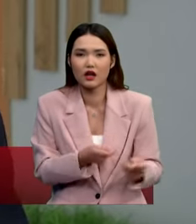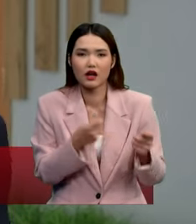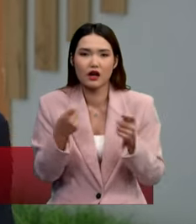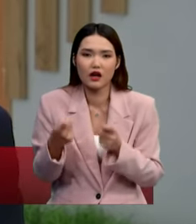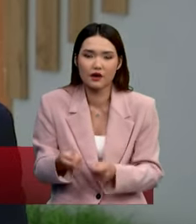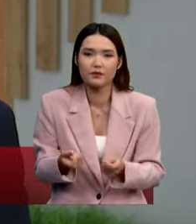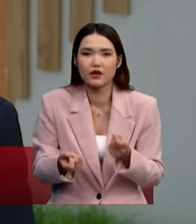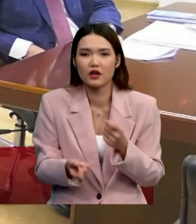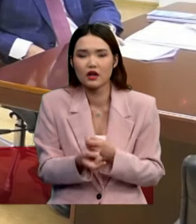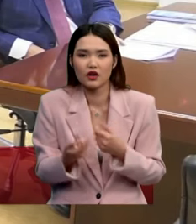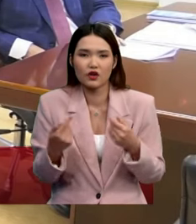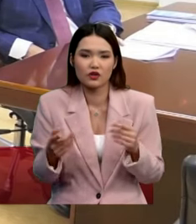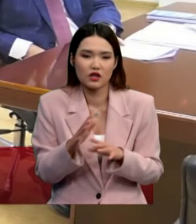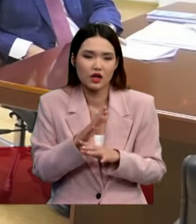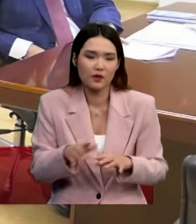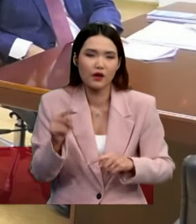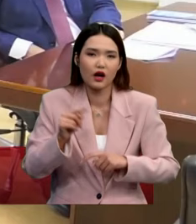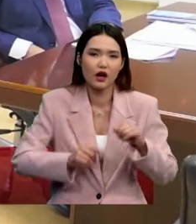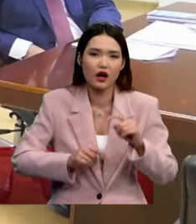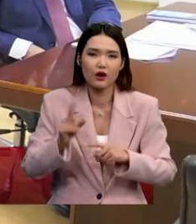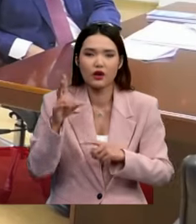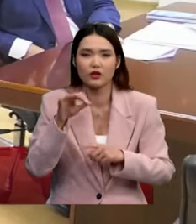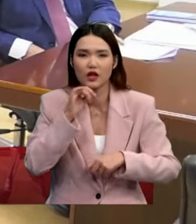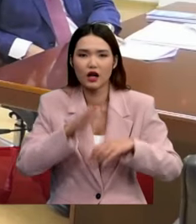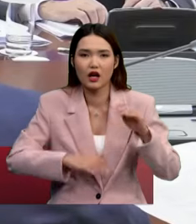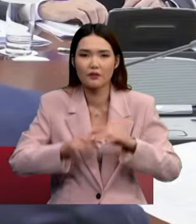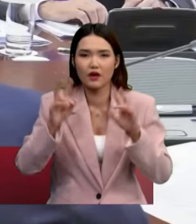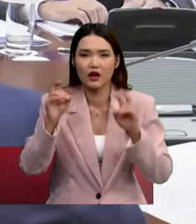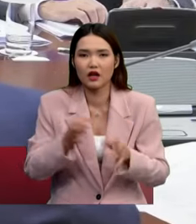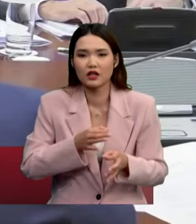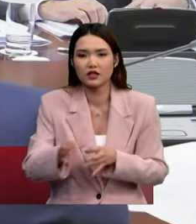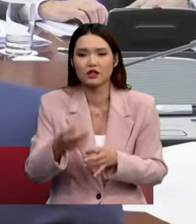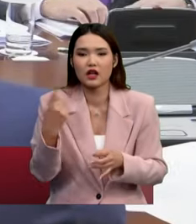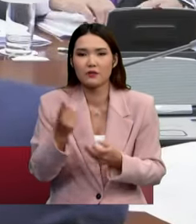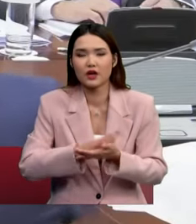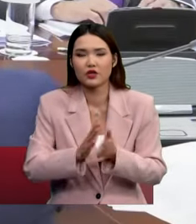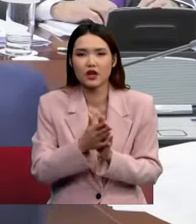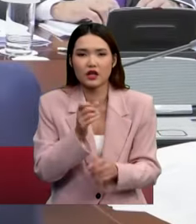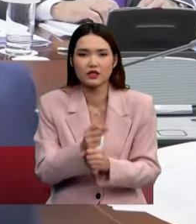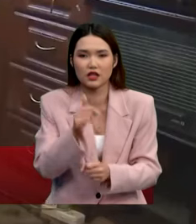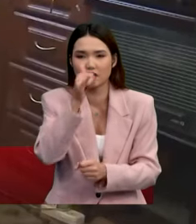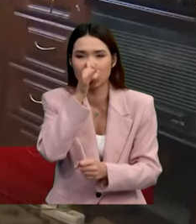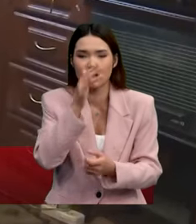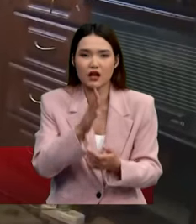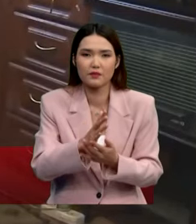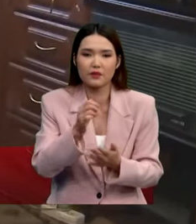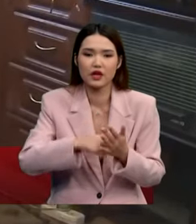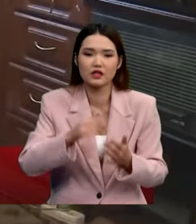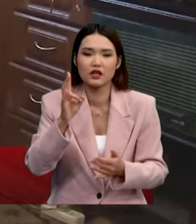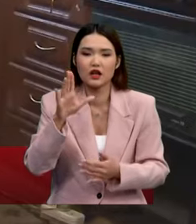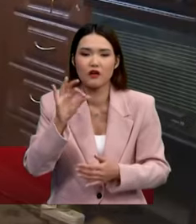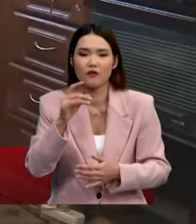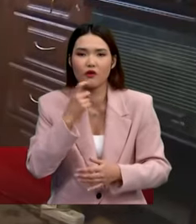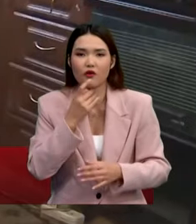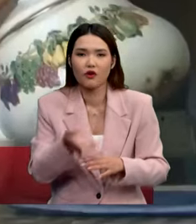заңмен мәжбүрлеп апармау керек. Отандастар қорының маманы аталған өңірлердің өзі дұрыс жағдай жасай алмай отыр дейді. Өйткені квота алу